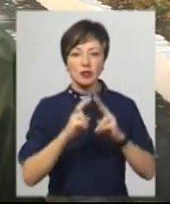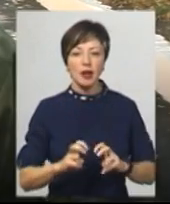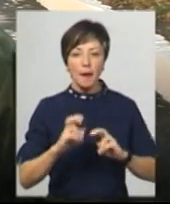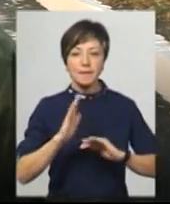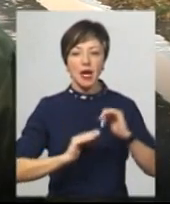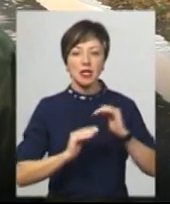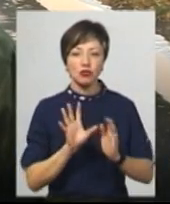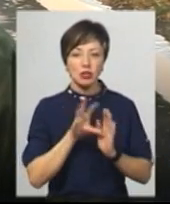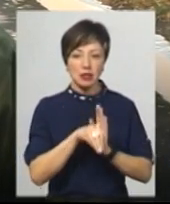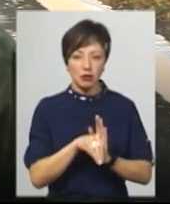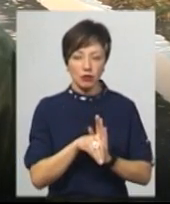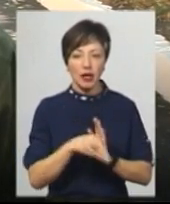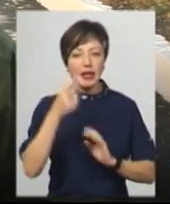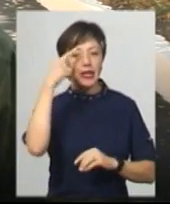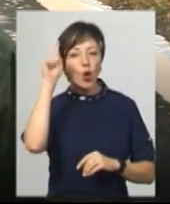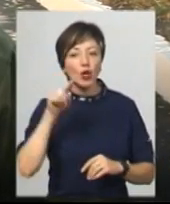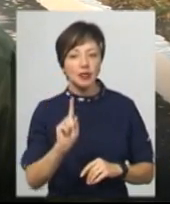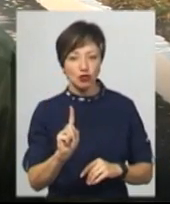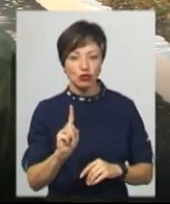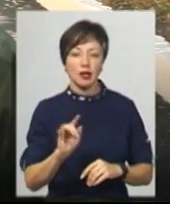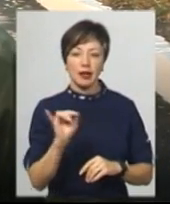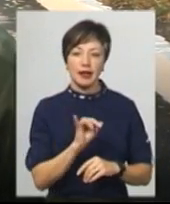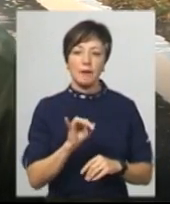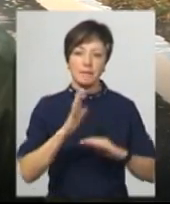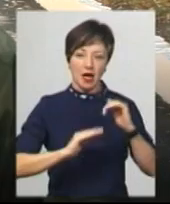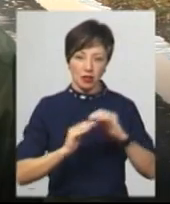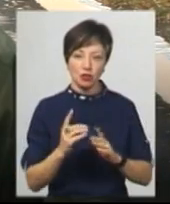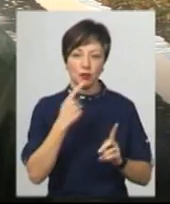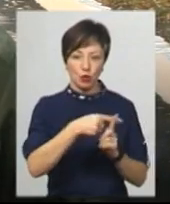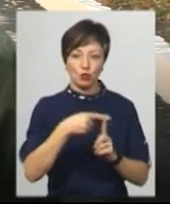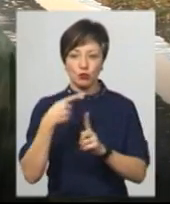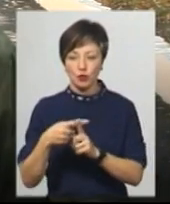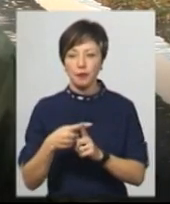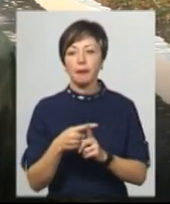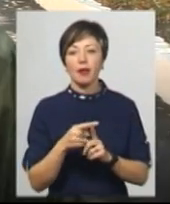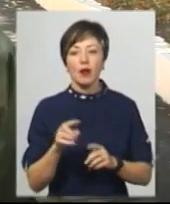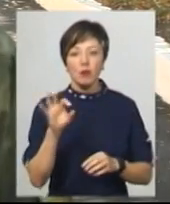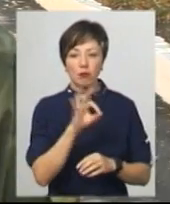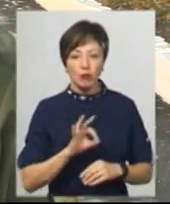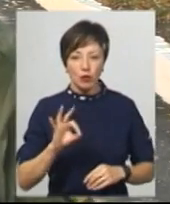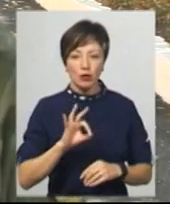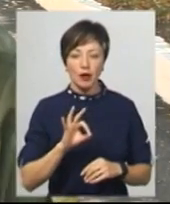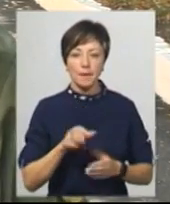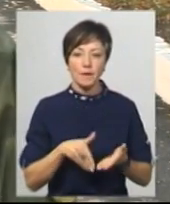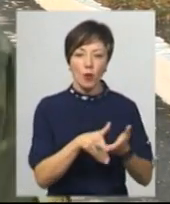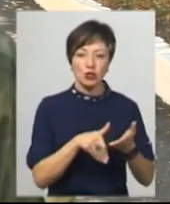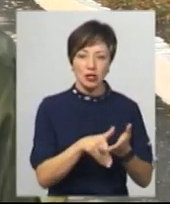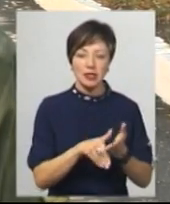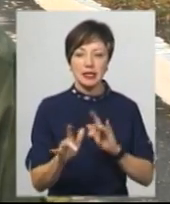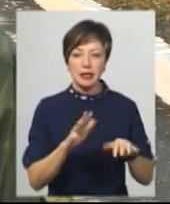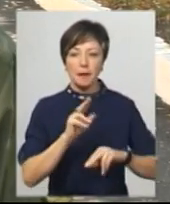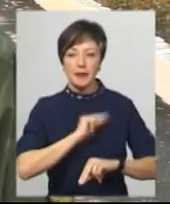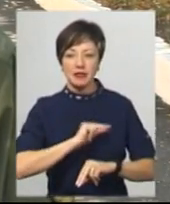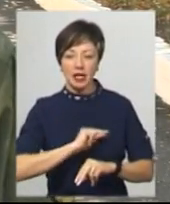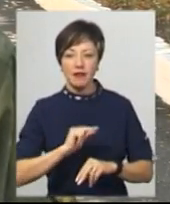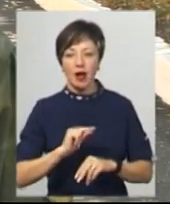практична складова, теоретична складова, але і практична складова, саме безпосередньо дії помічників, дії інспекторів